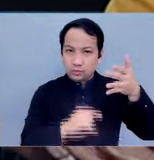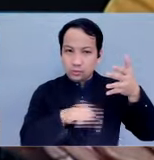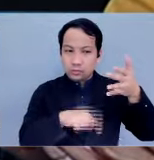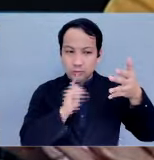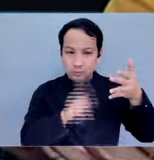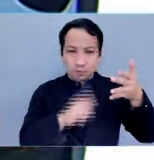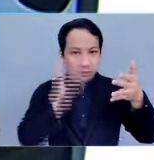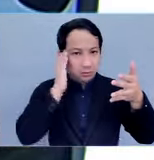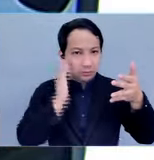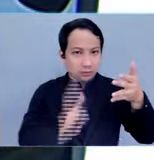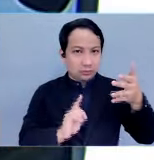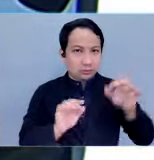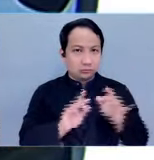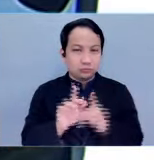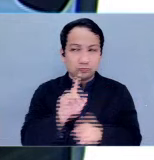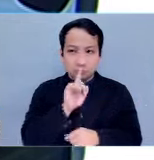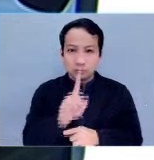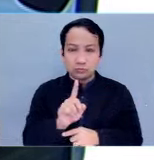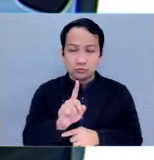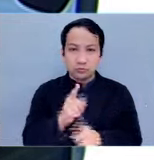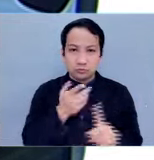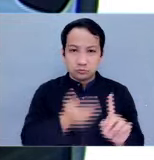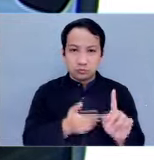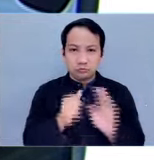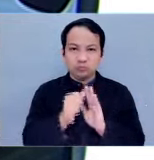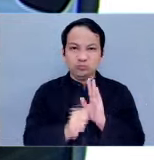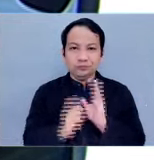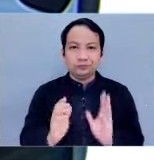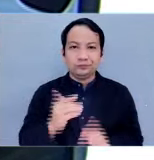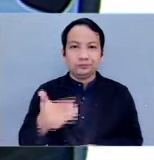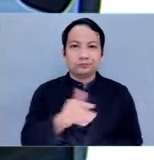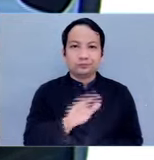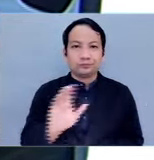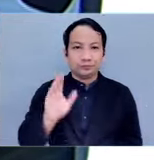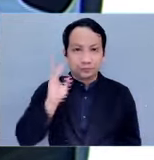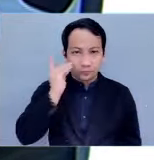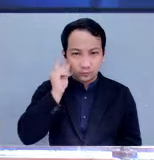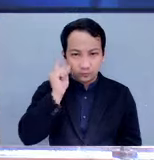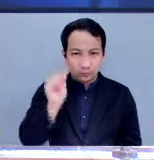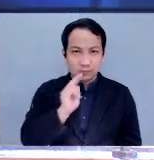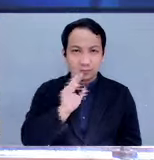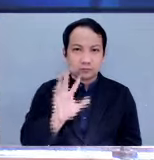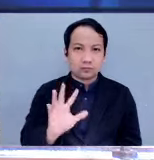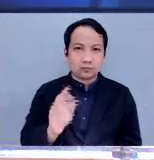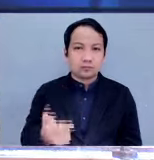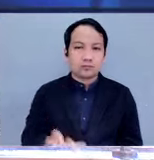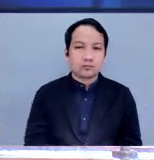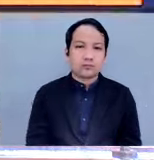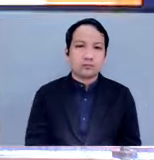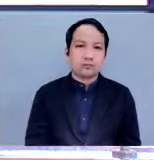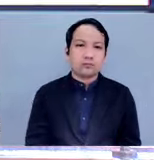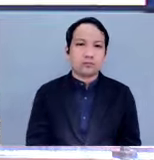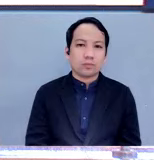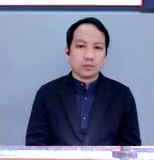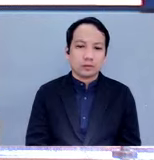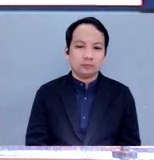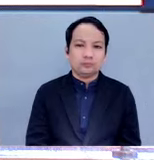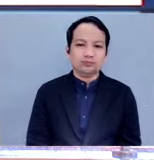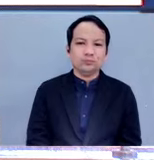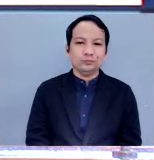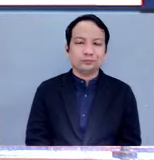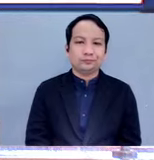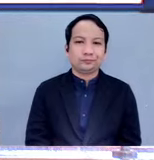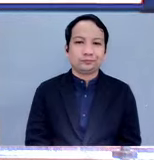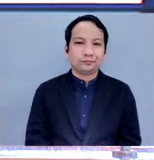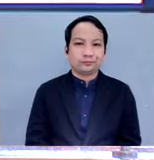tunay. Nagbabalita mula sa frontline, Dave Abuel, News 5. Arestado ang dalawang